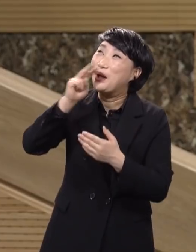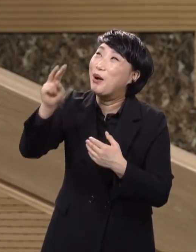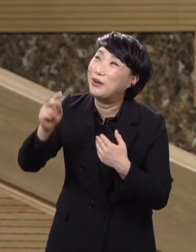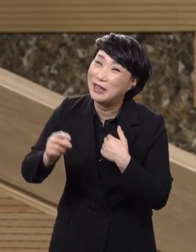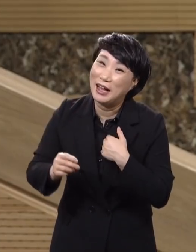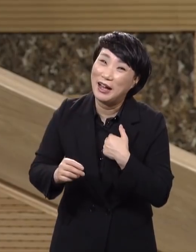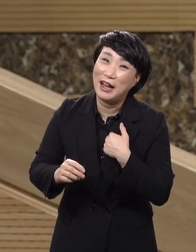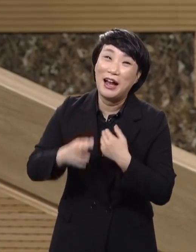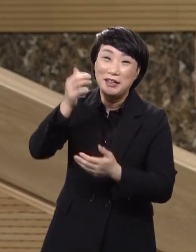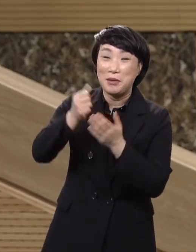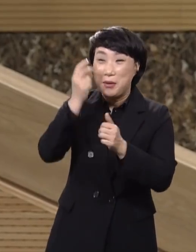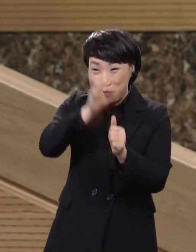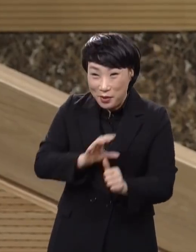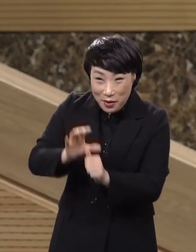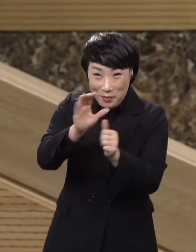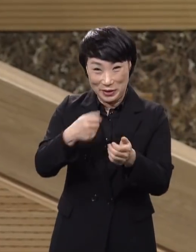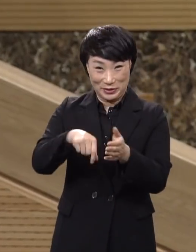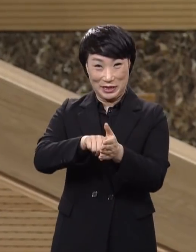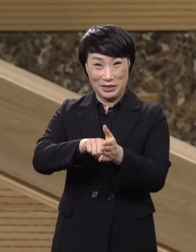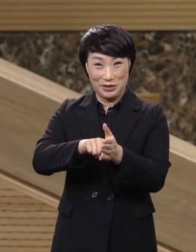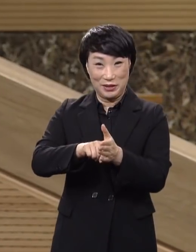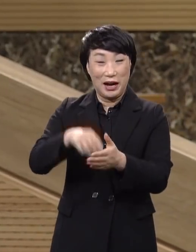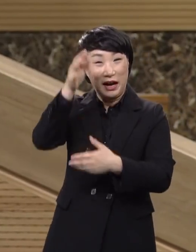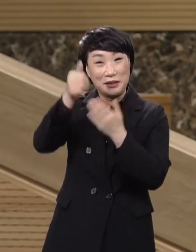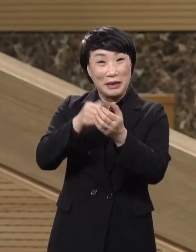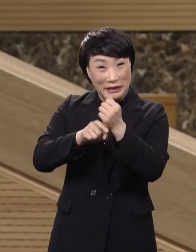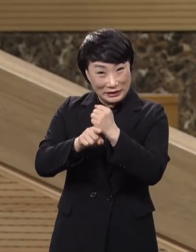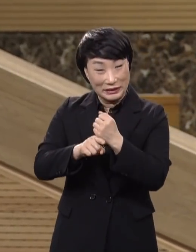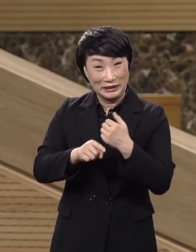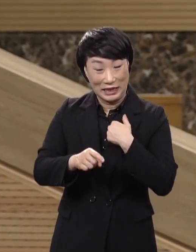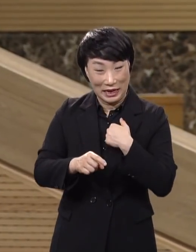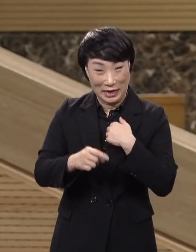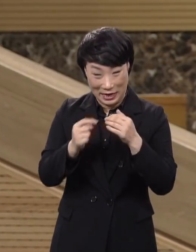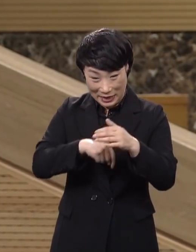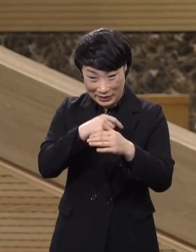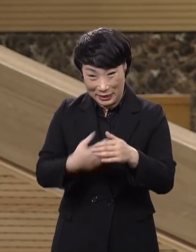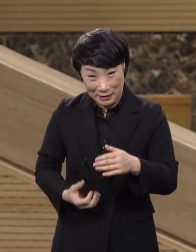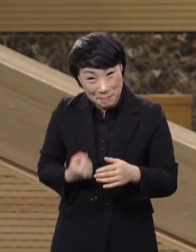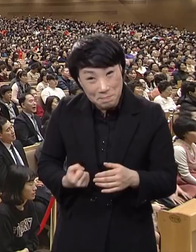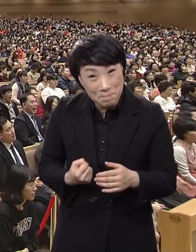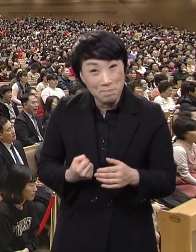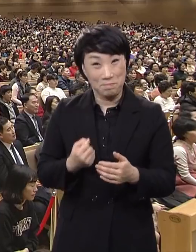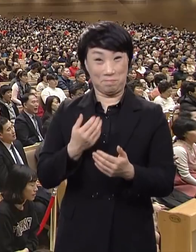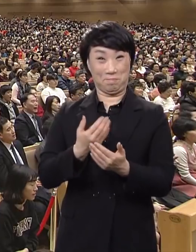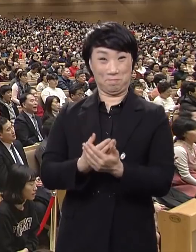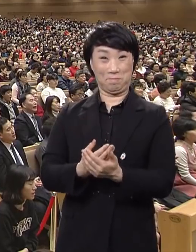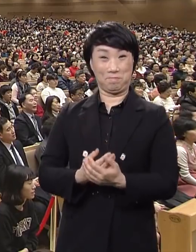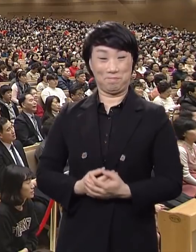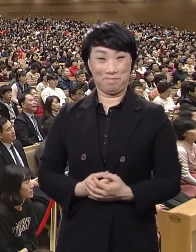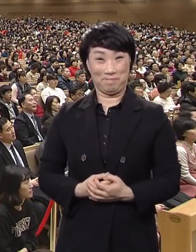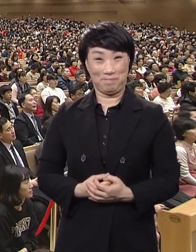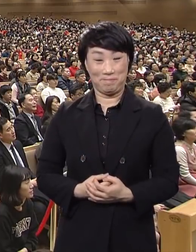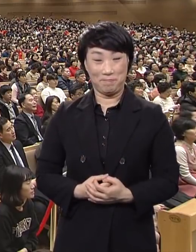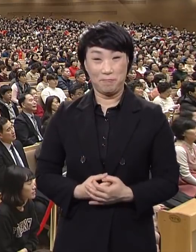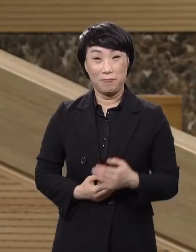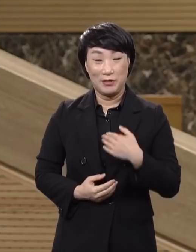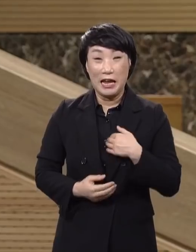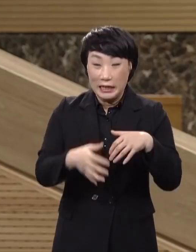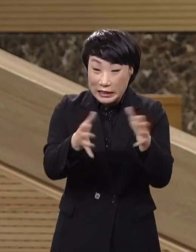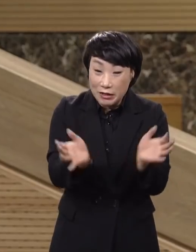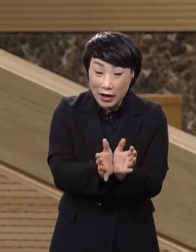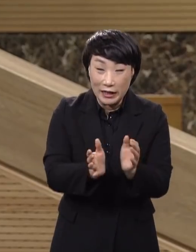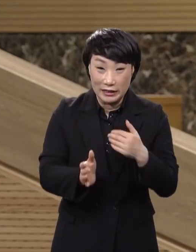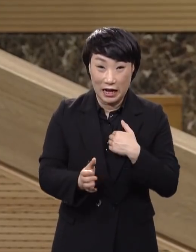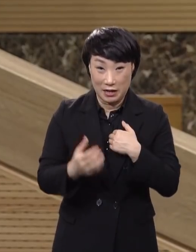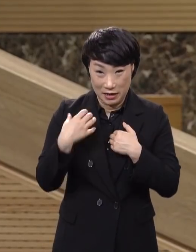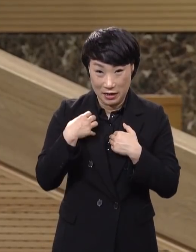내게 하나님의 보호를 받기 위하여 하나님의 뜻이 내 안에 수태되게 하옵소서. 내 기관에